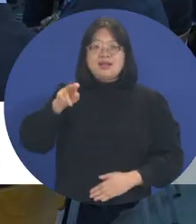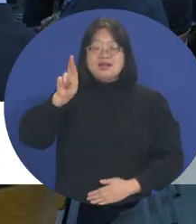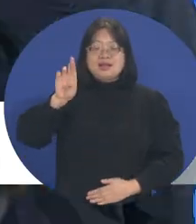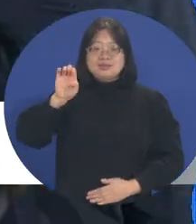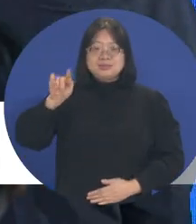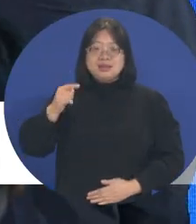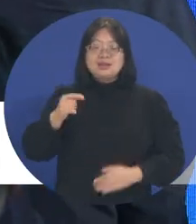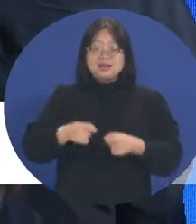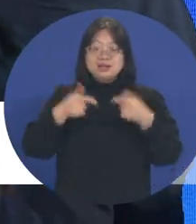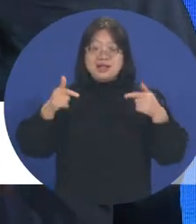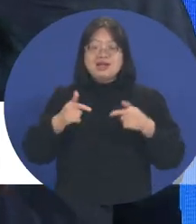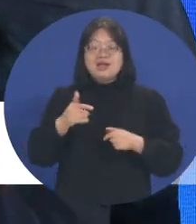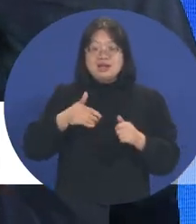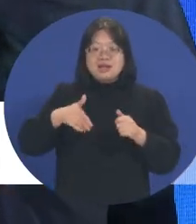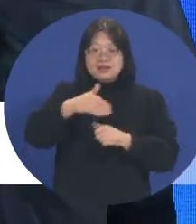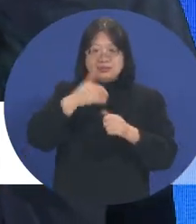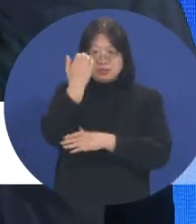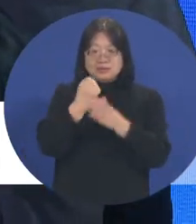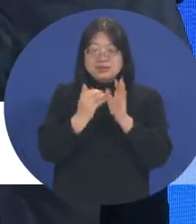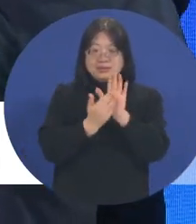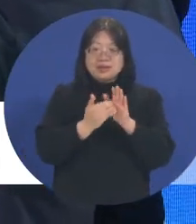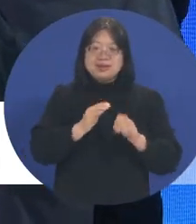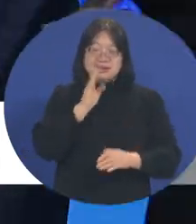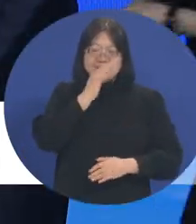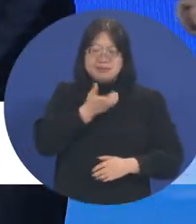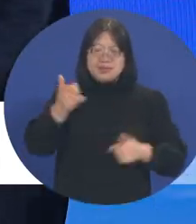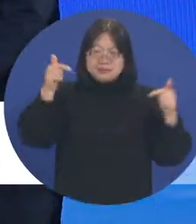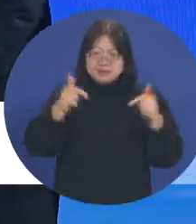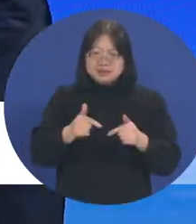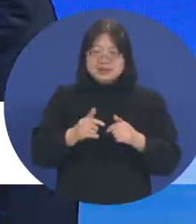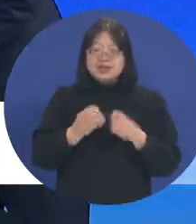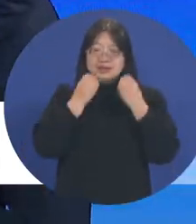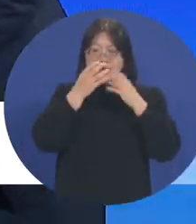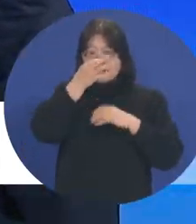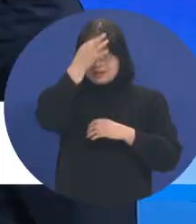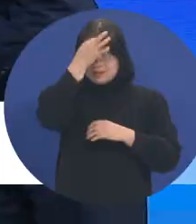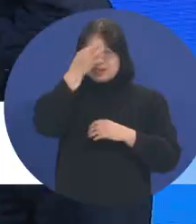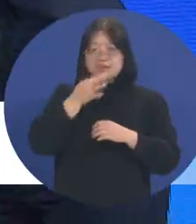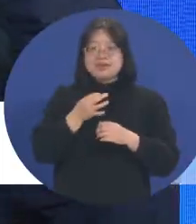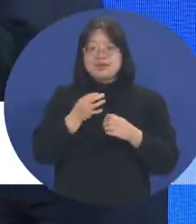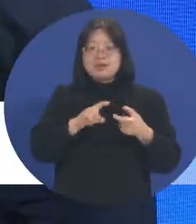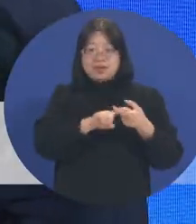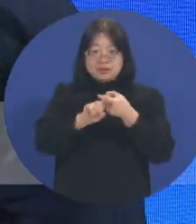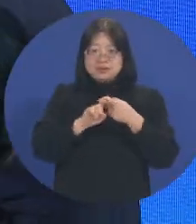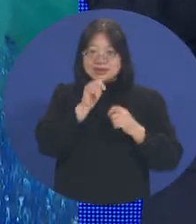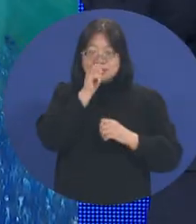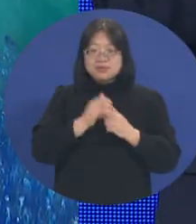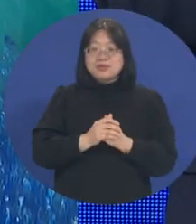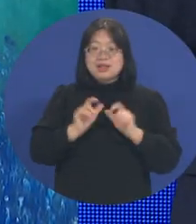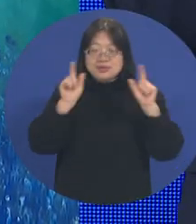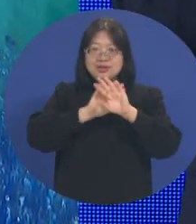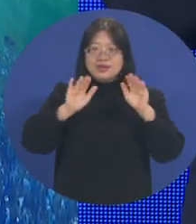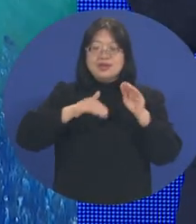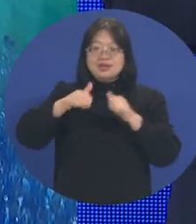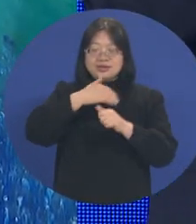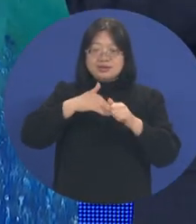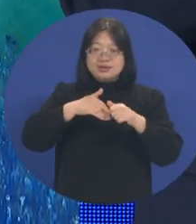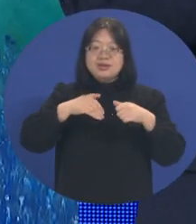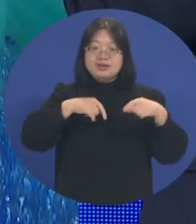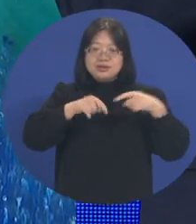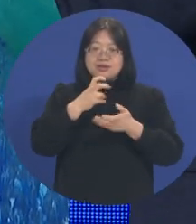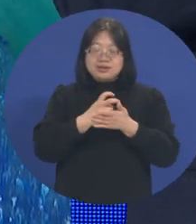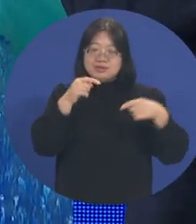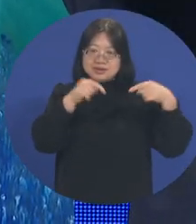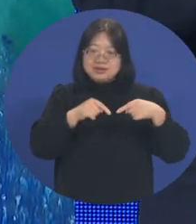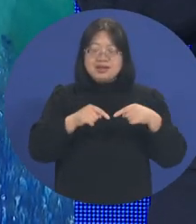확대와 환경 오염 예방 탄소 중립 친환경 기술 공유 등을 추진하고 경도는 기후환경 정책 소통과 기협